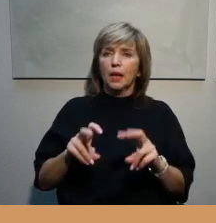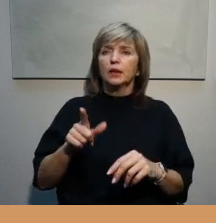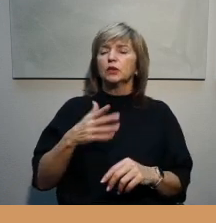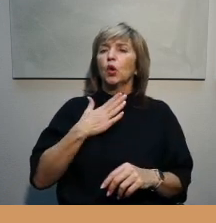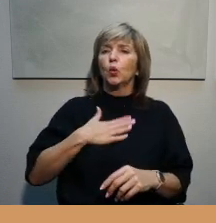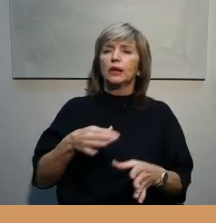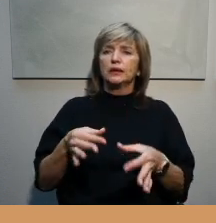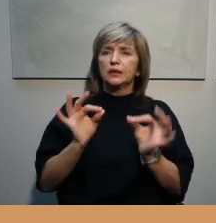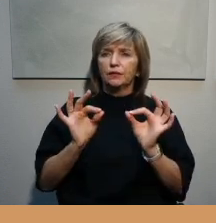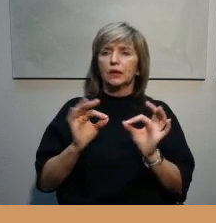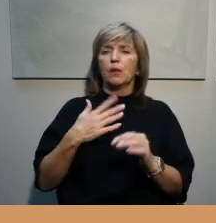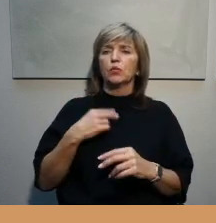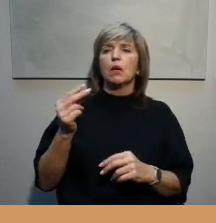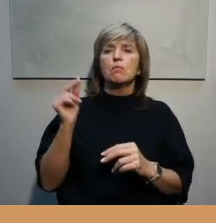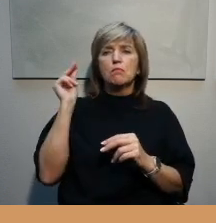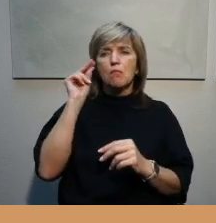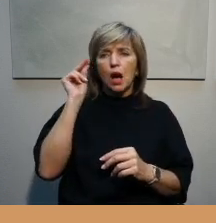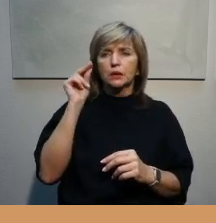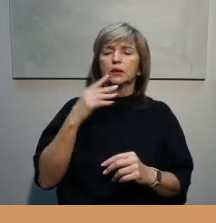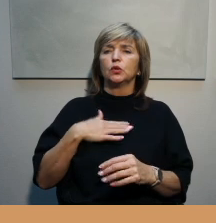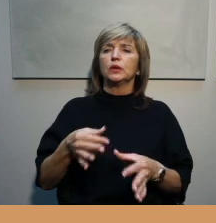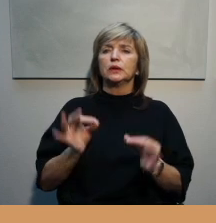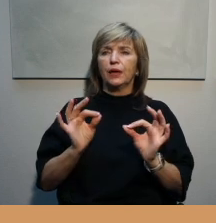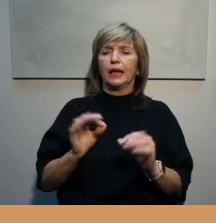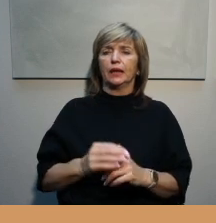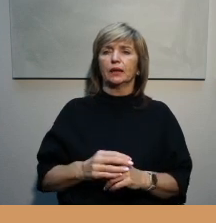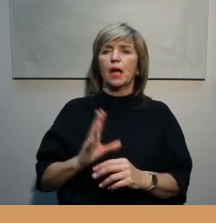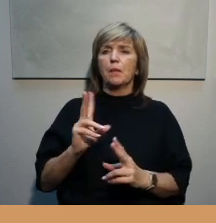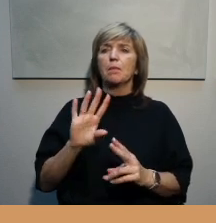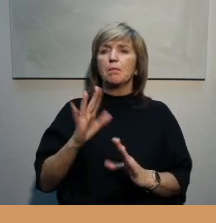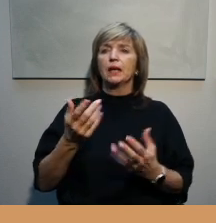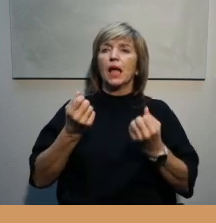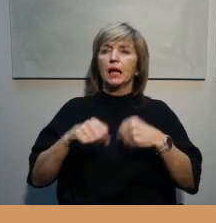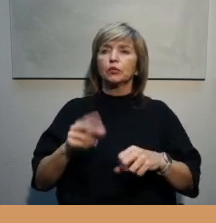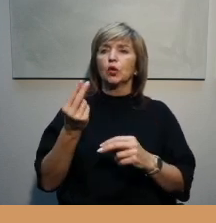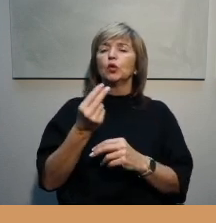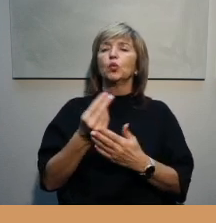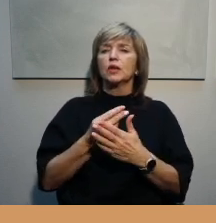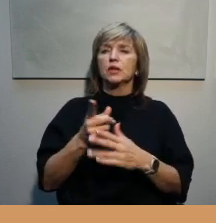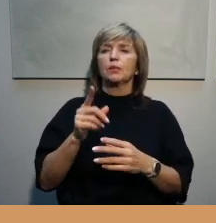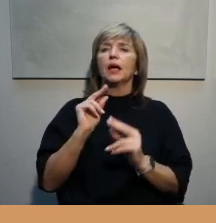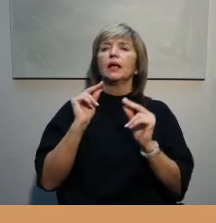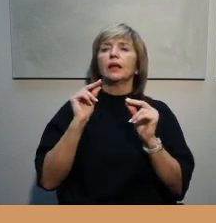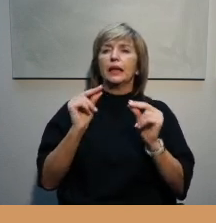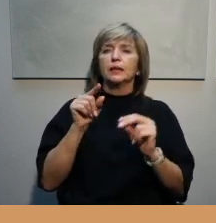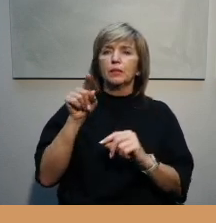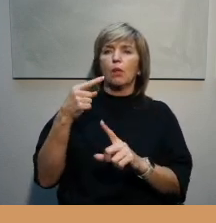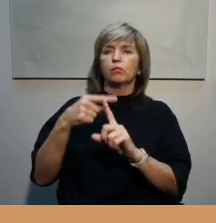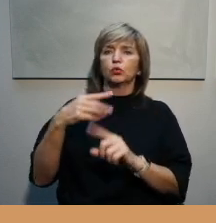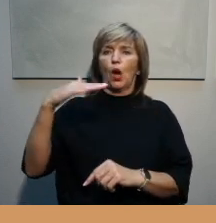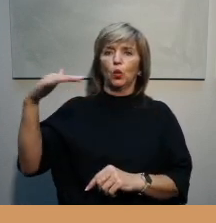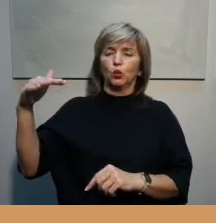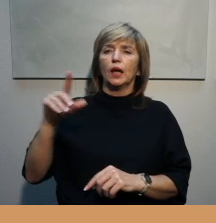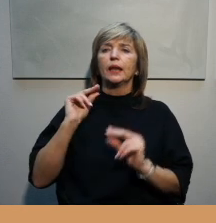ļoti, ļoti svarīgi. Mums mācīties, tas ir ļoti svarīgi. Bet rehabilitācija nozīmē ticība tam pusaudzim,